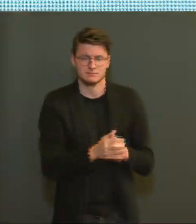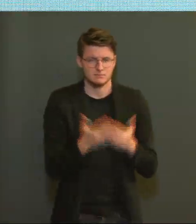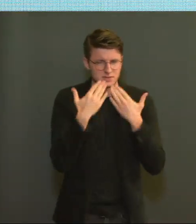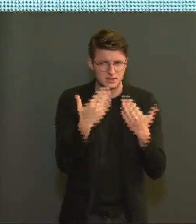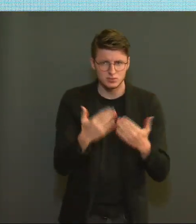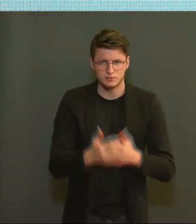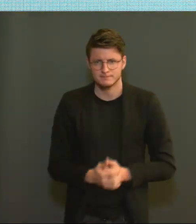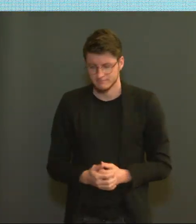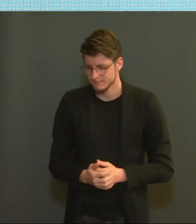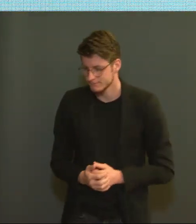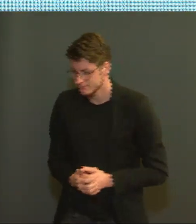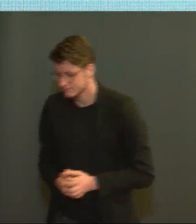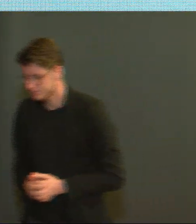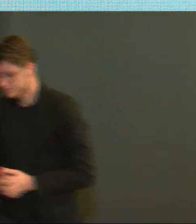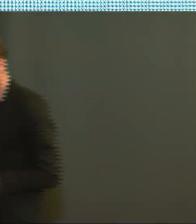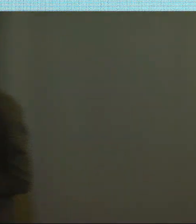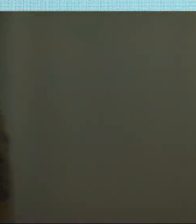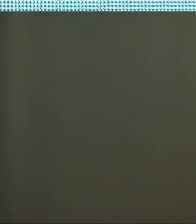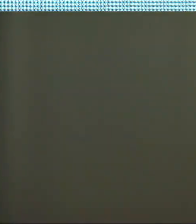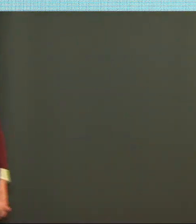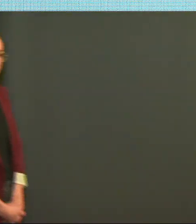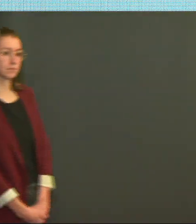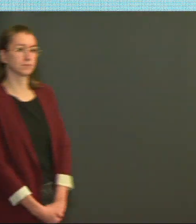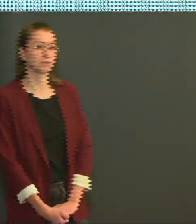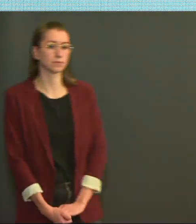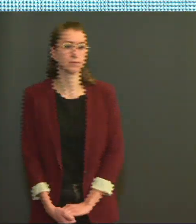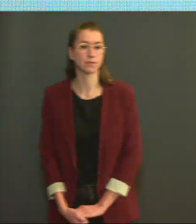Ik ga nu continueren in france.